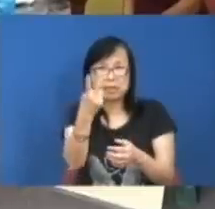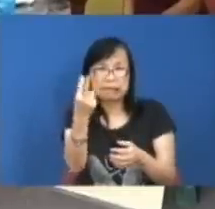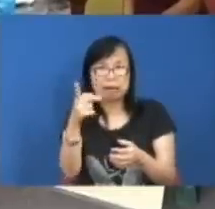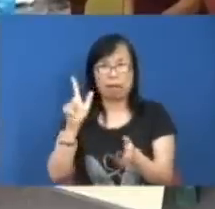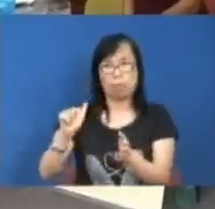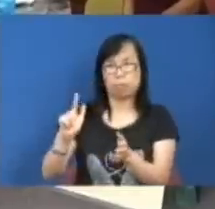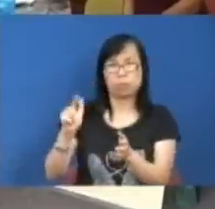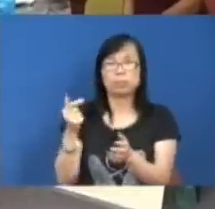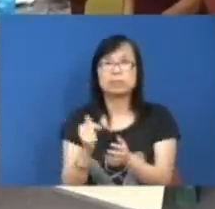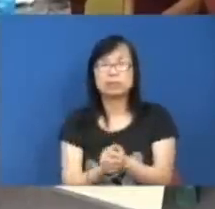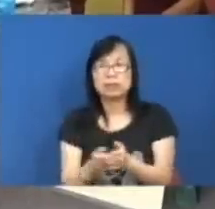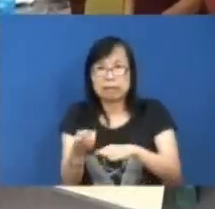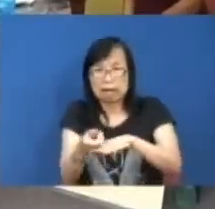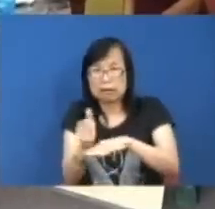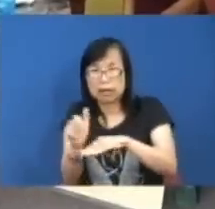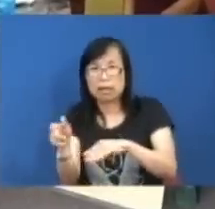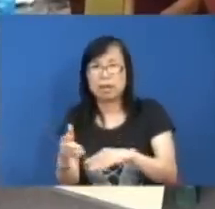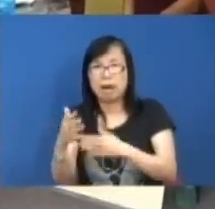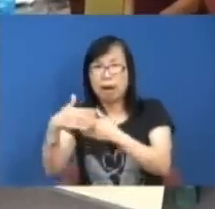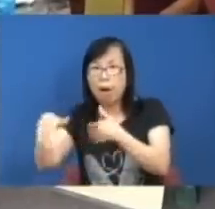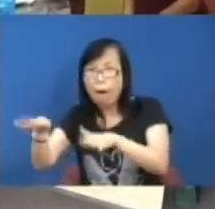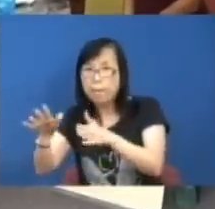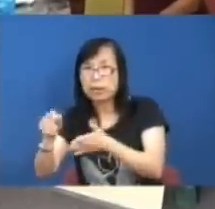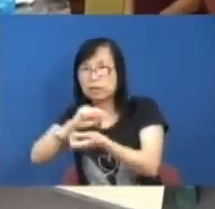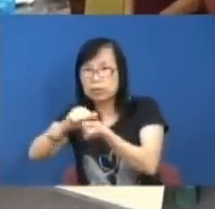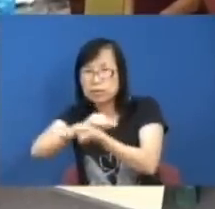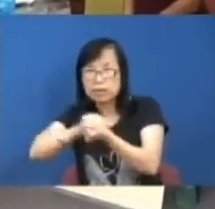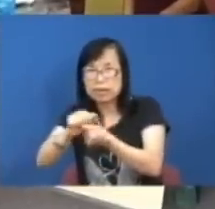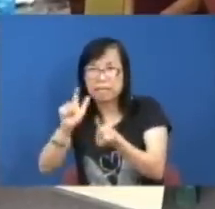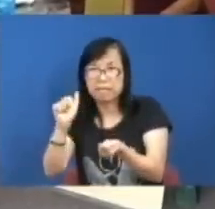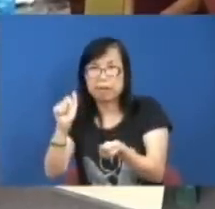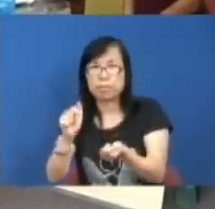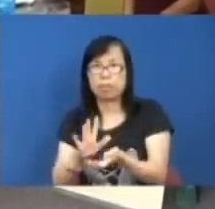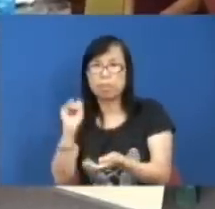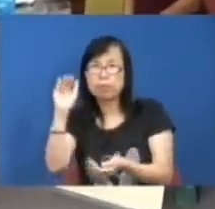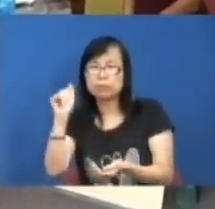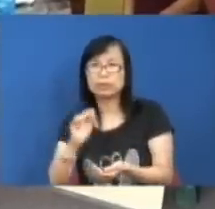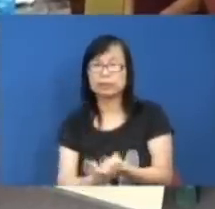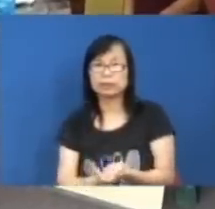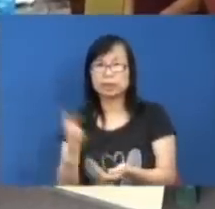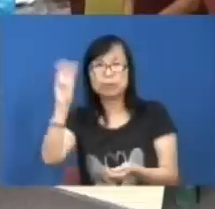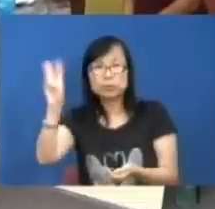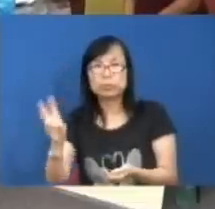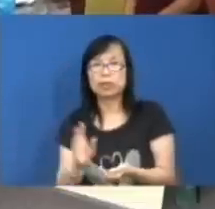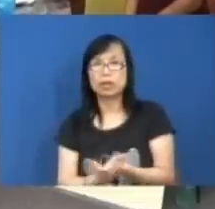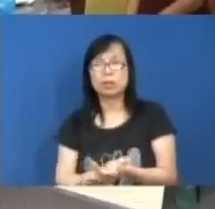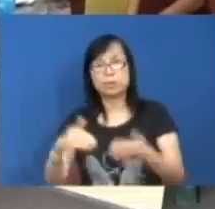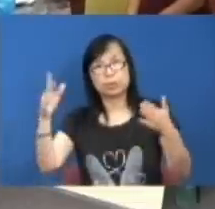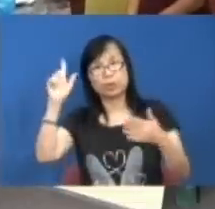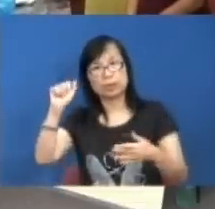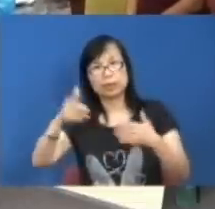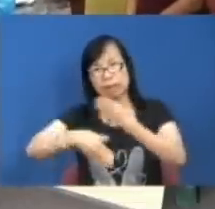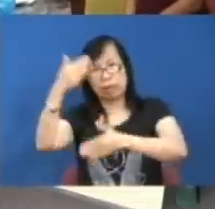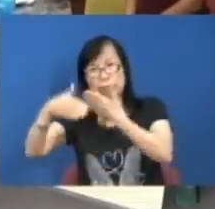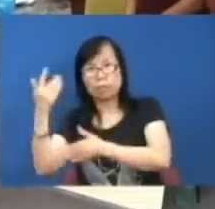咁都會有咁嘅情況。 啊，剛講啦。坊間係咪一隻叫洗毛水嘅啫？其實使唔使得甩㗎？ 洗毛水咧就遇著有啲舊樓，佢發